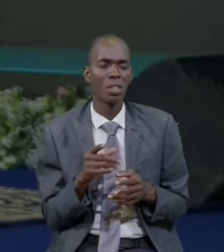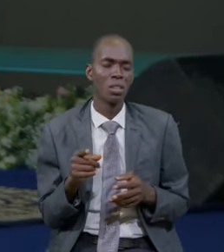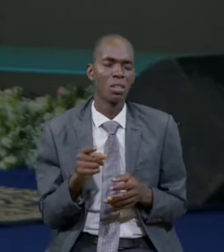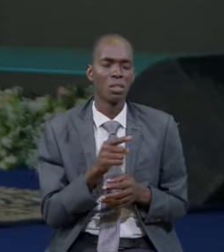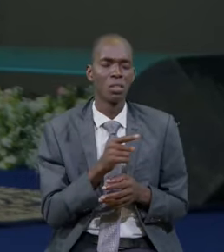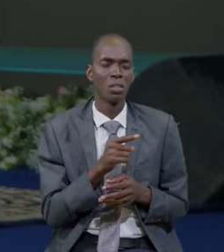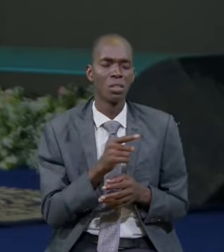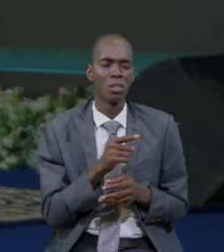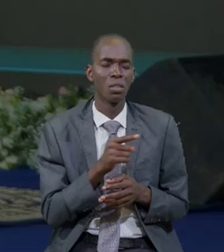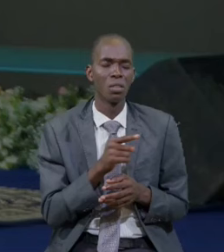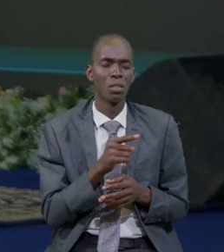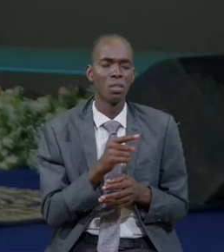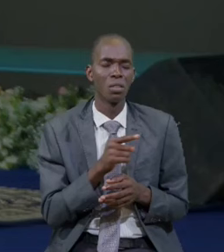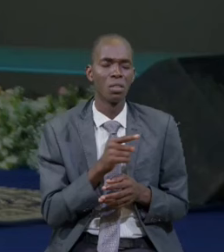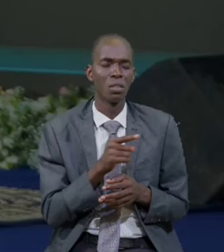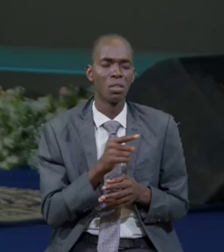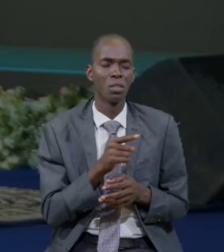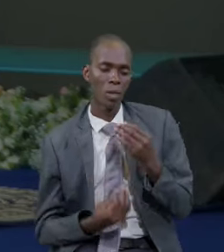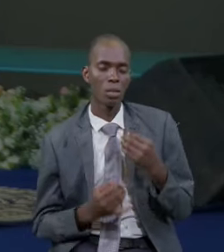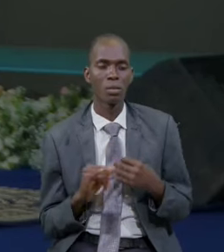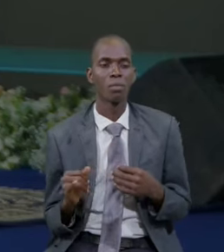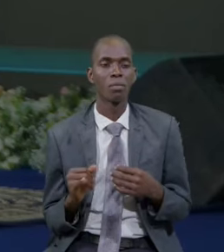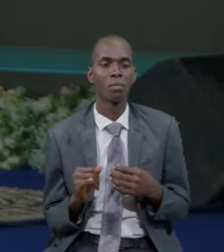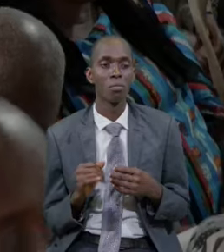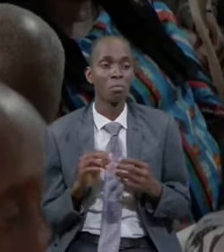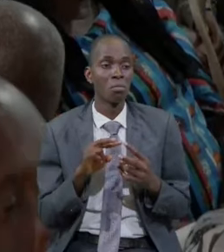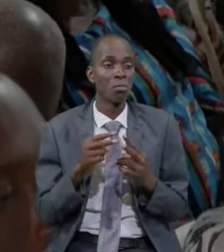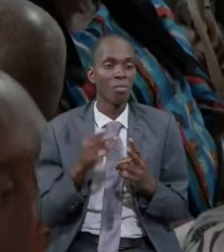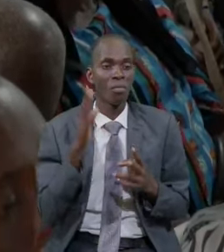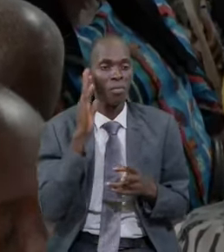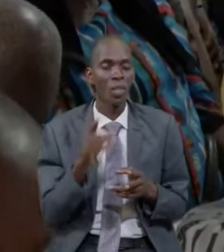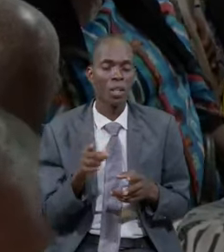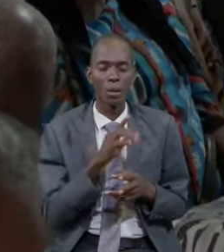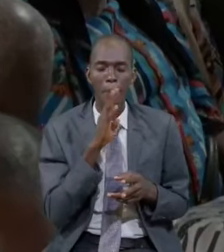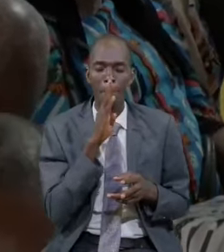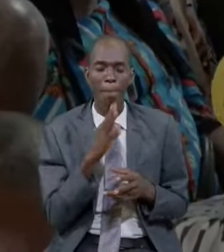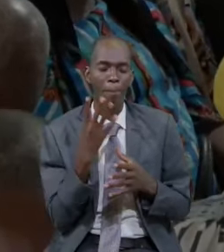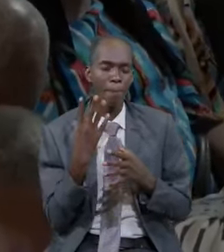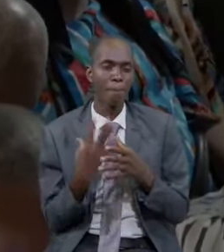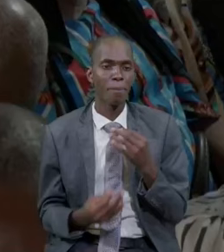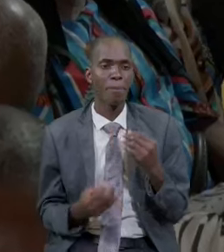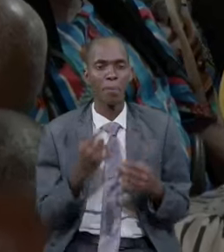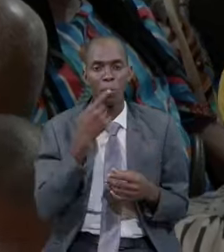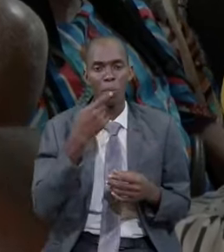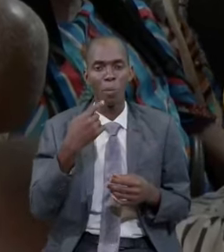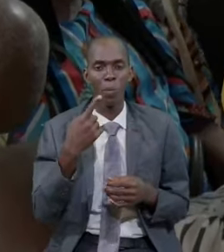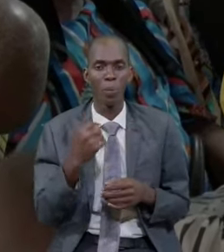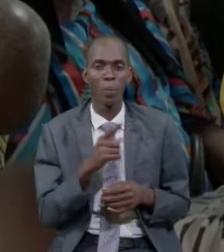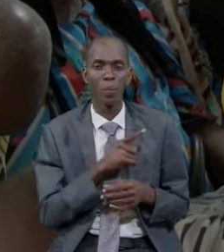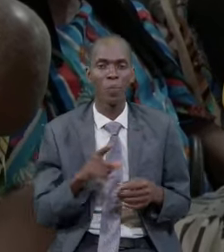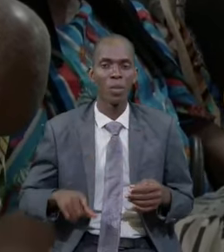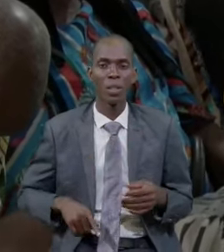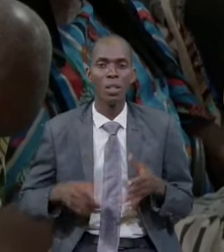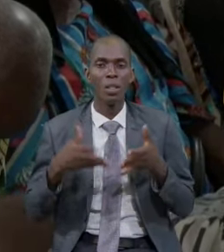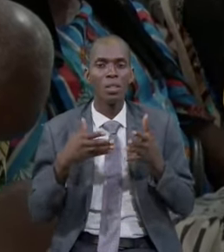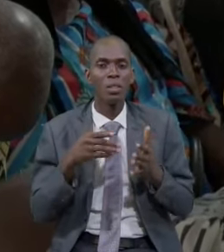plus de terreur et n'en manquera aucune. Et n'en manquera aucune, dit l'Éternel. Ça, c'est le type